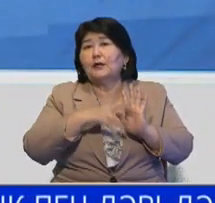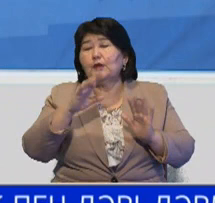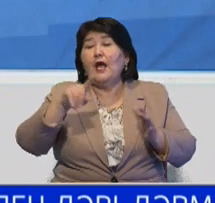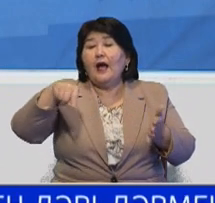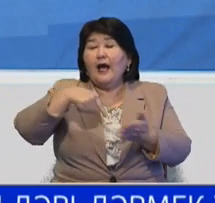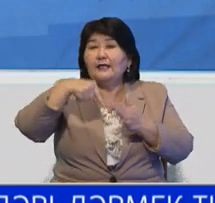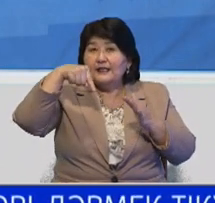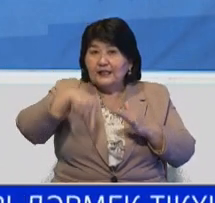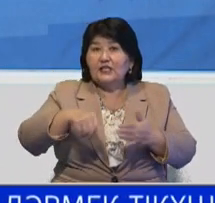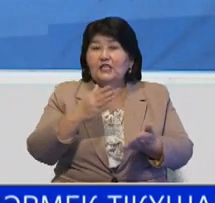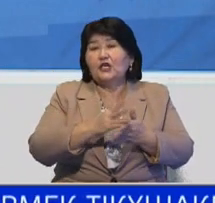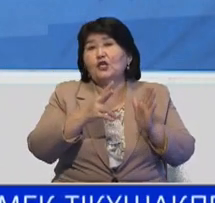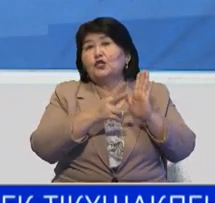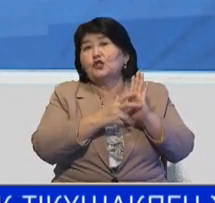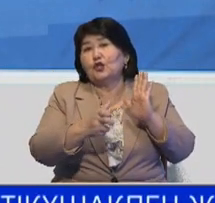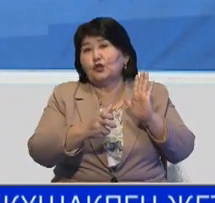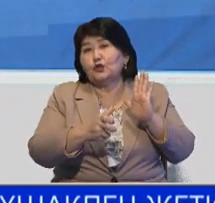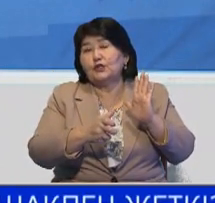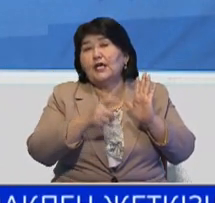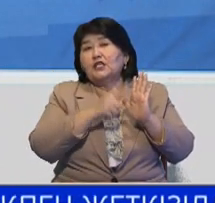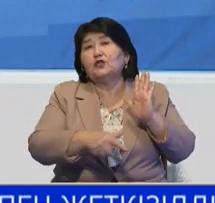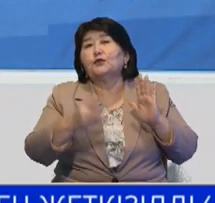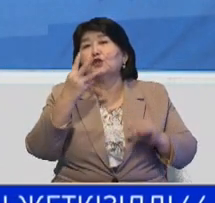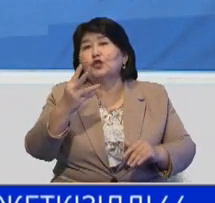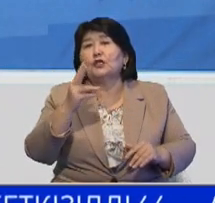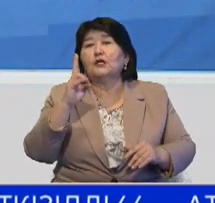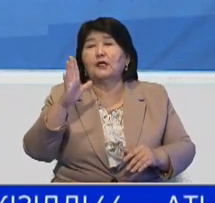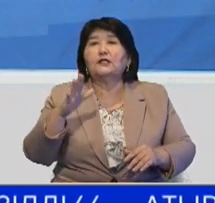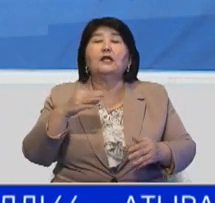пәтер және қаланың ішінде 873 пәтерді салып сатып алдық.